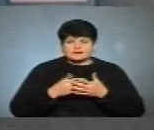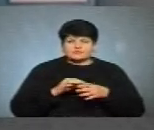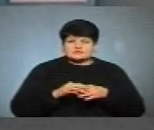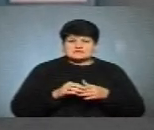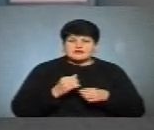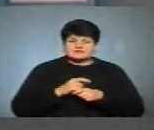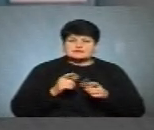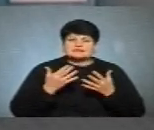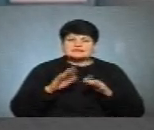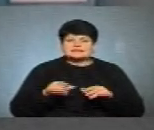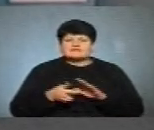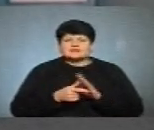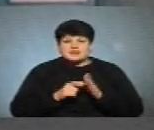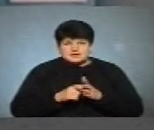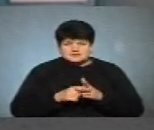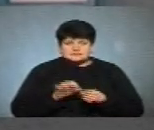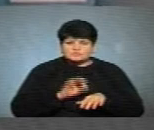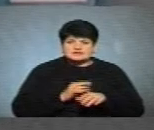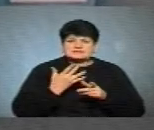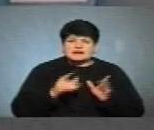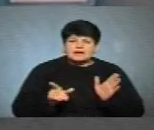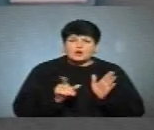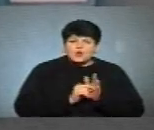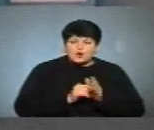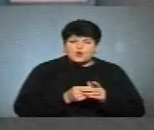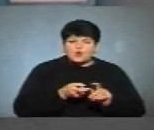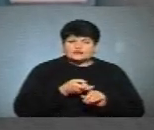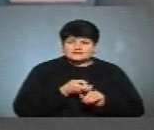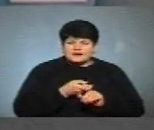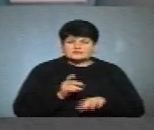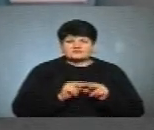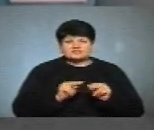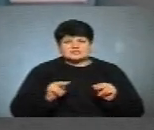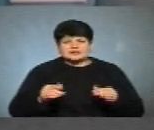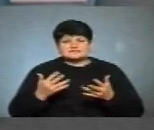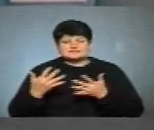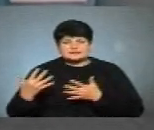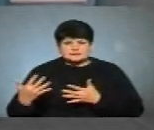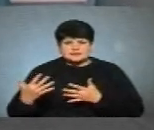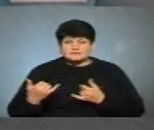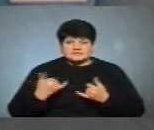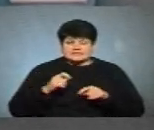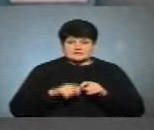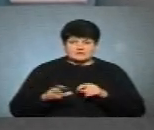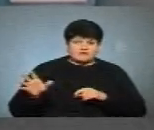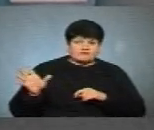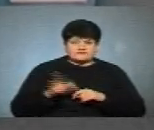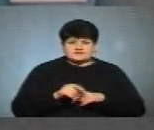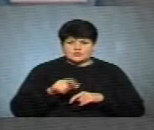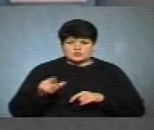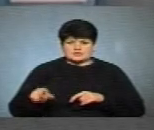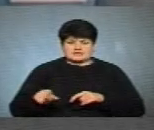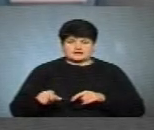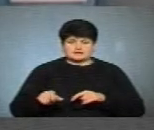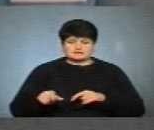дітей захворіло в класі, скільки дітей контактних, скільки захворіло вчителів, скільки захворіло медичних. Але ми наразі не тестуємо всіх людей, які контактували